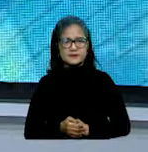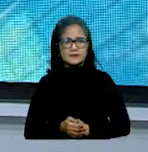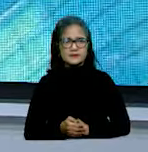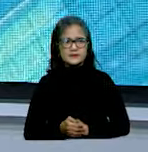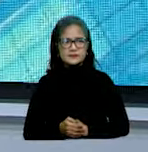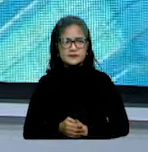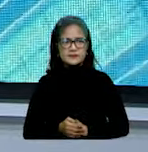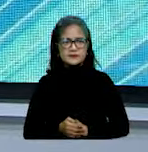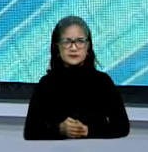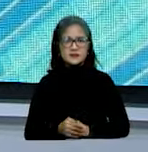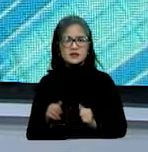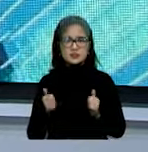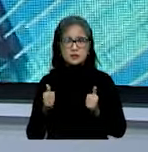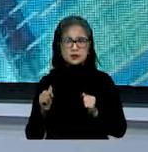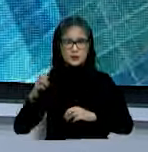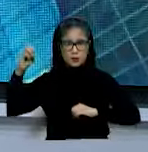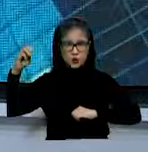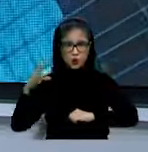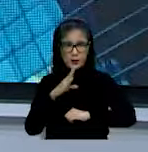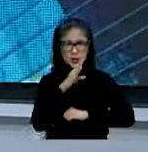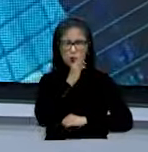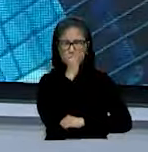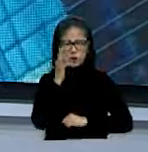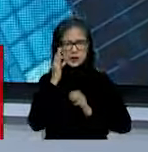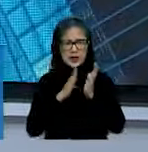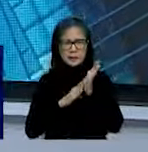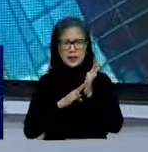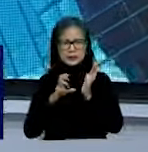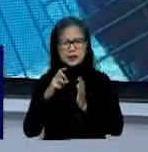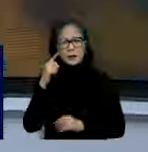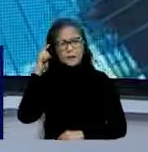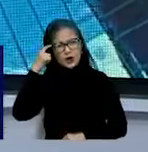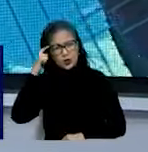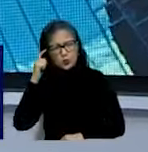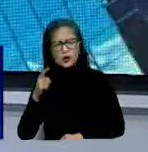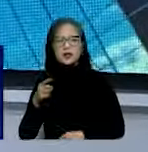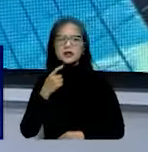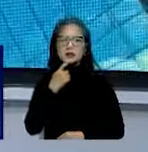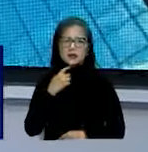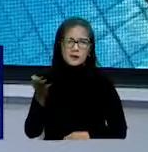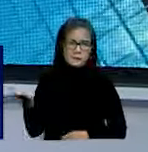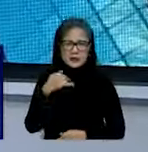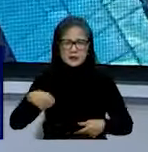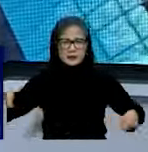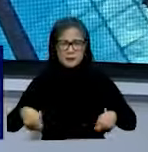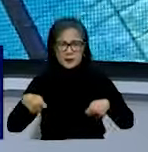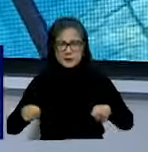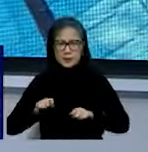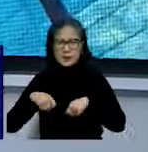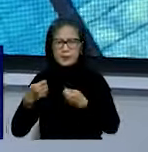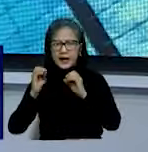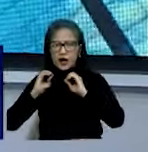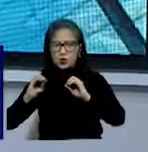Ini jelang Ramadan, MNC Peduli bersama Lotte Mart Indonesia memasak dan memberikan edukasi makanan sehat dan bergizi